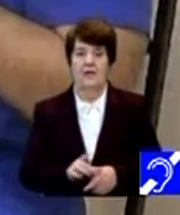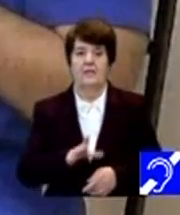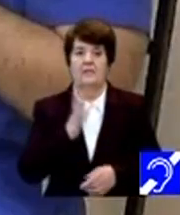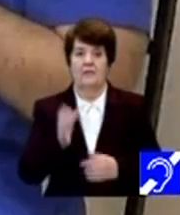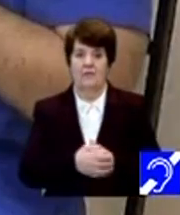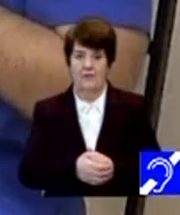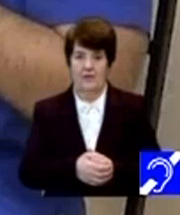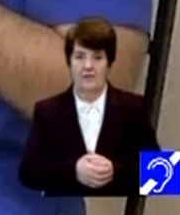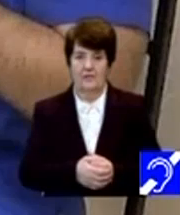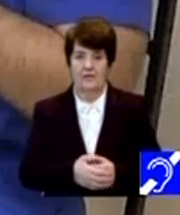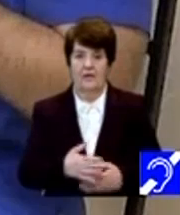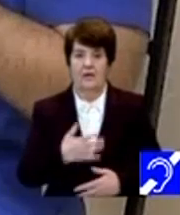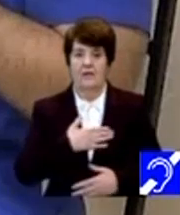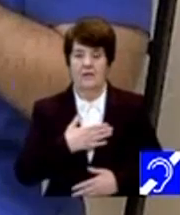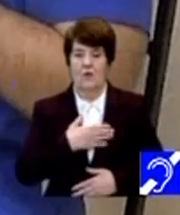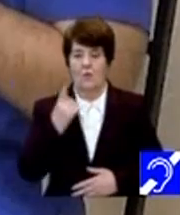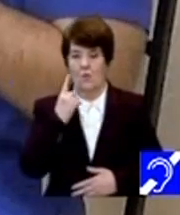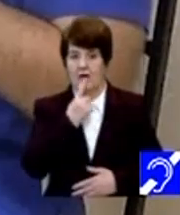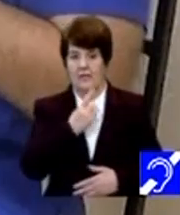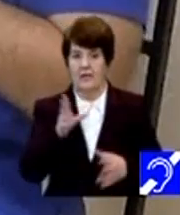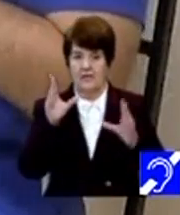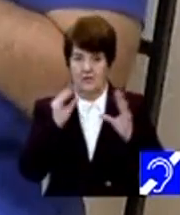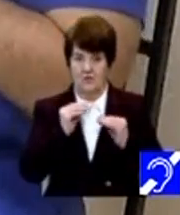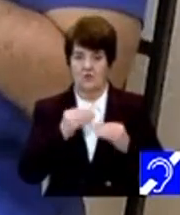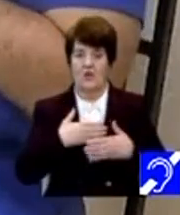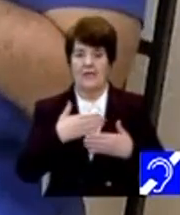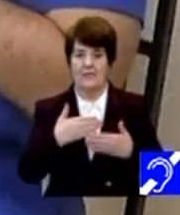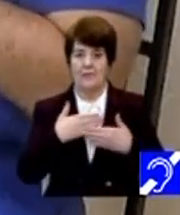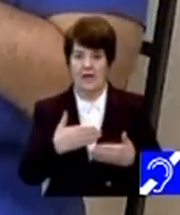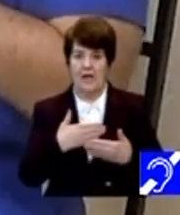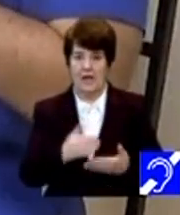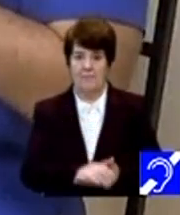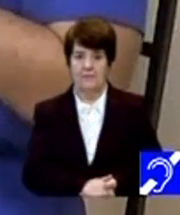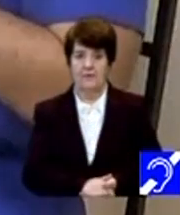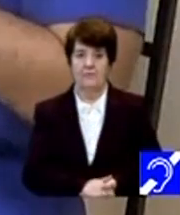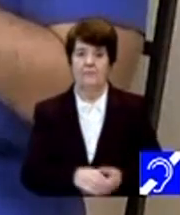pe cutia toracică, una pe abdomen, cu ochii închiși, respirăm